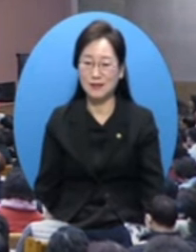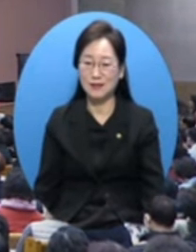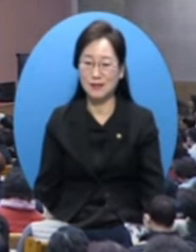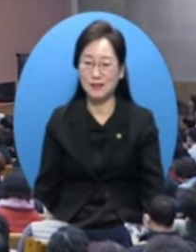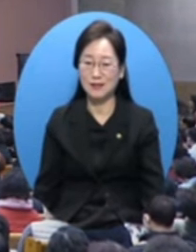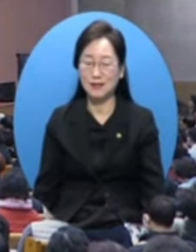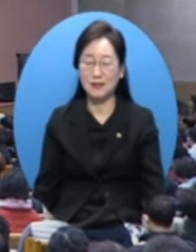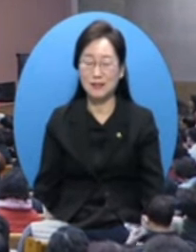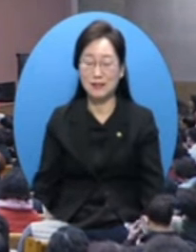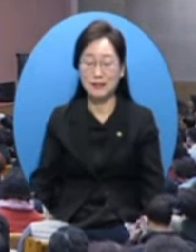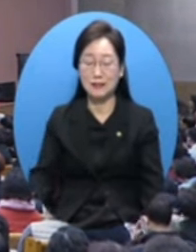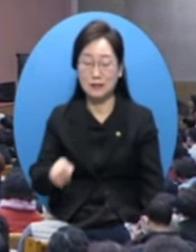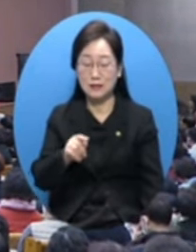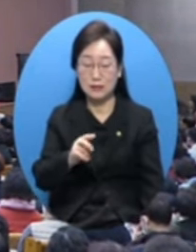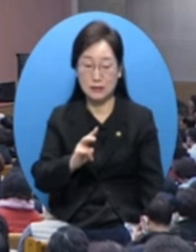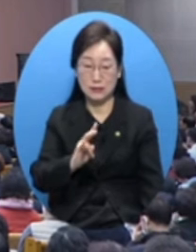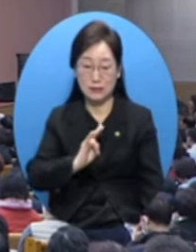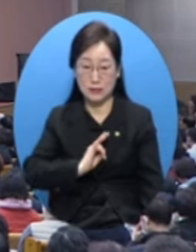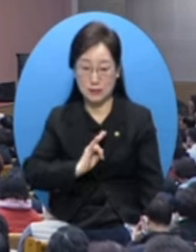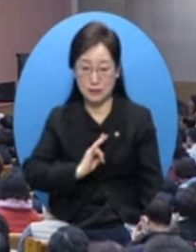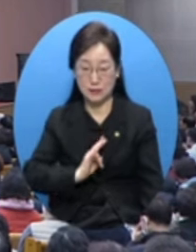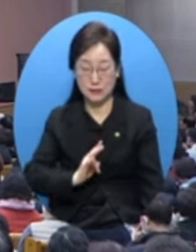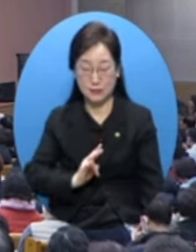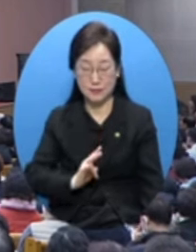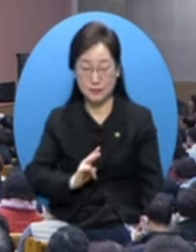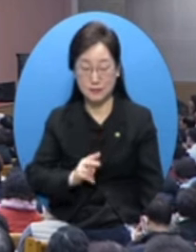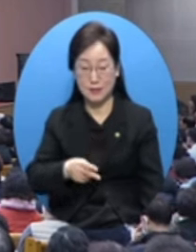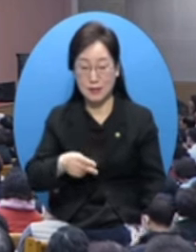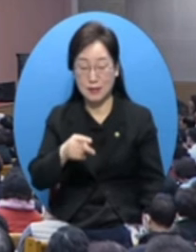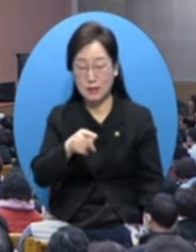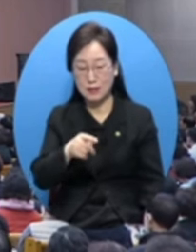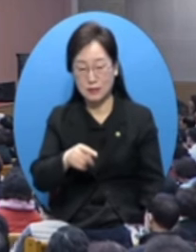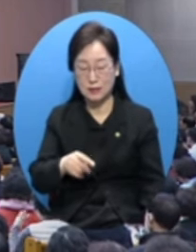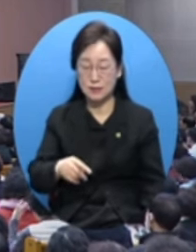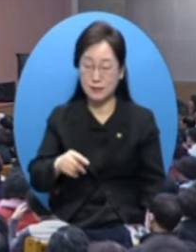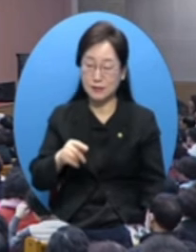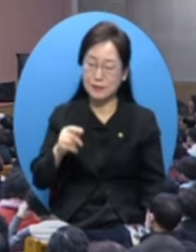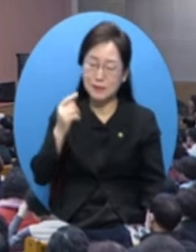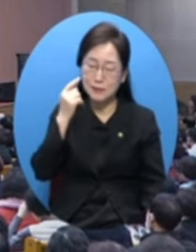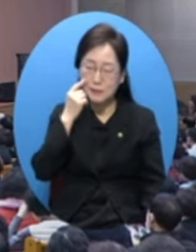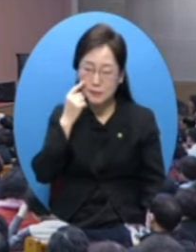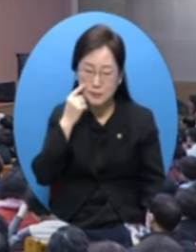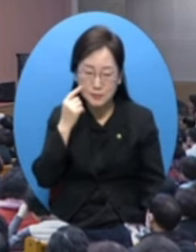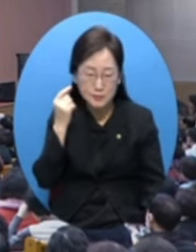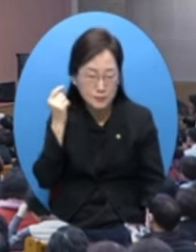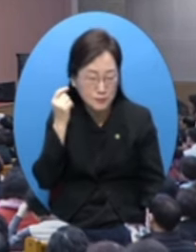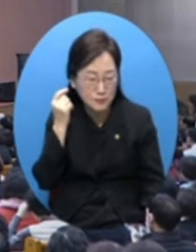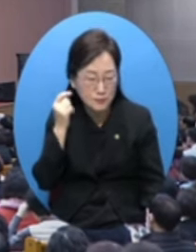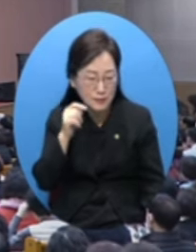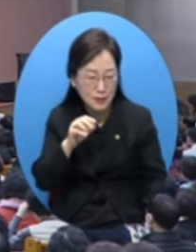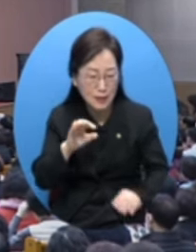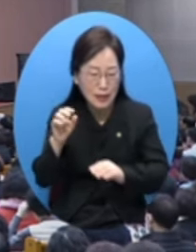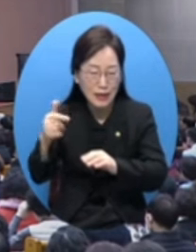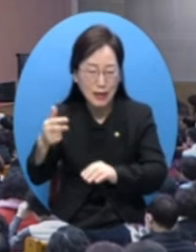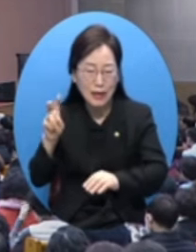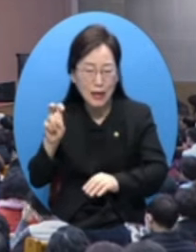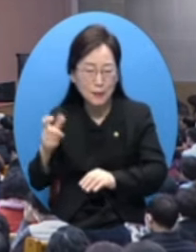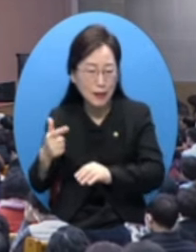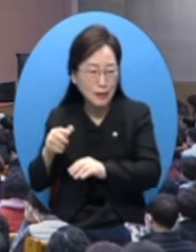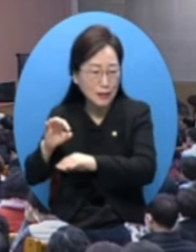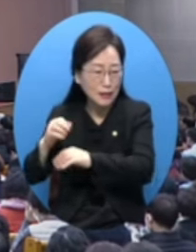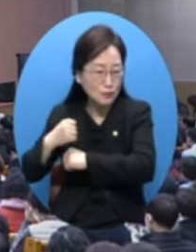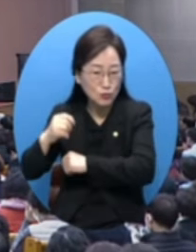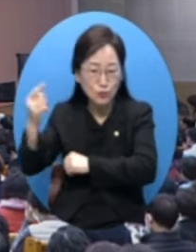근데 엘리사가 그 소식을 듣고 그 왕을, 그 나아만 장군을 내게로 보내시오. 그래서 나아만 장군이